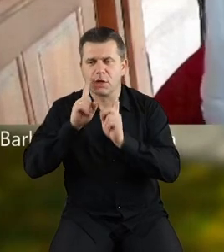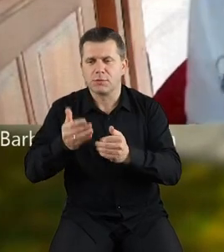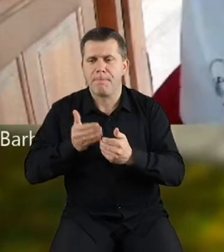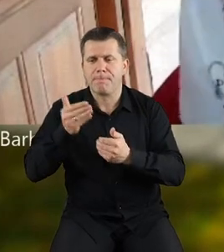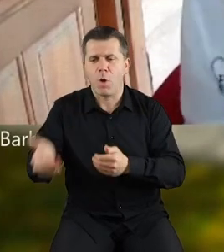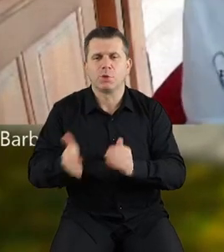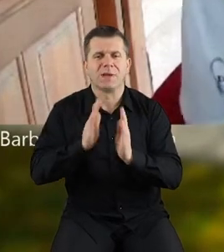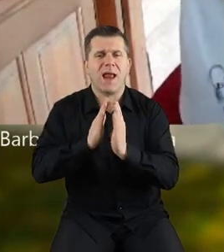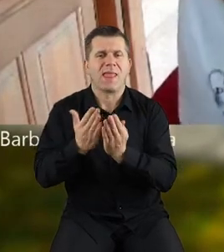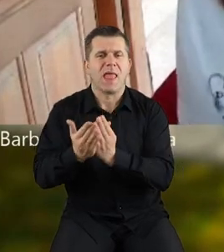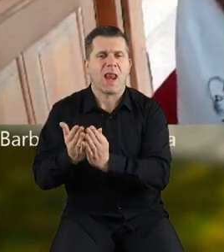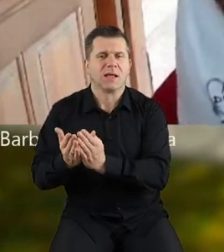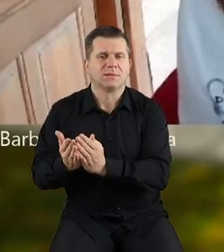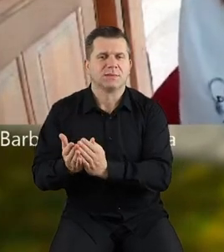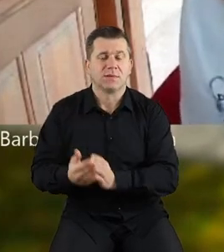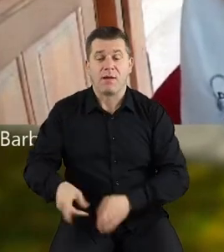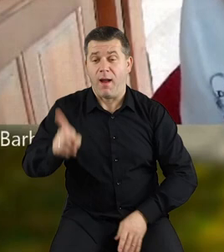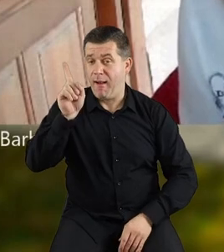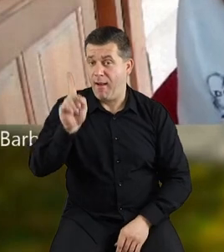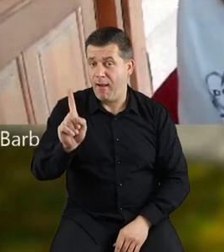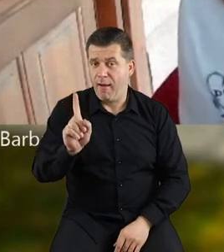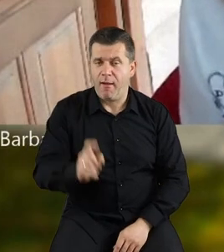rzeczywistości pozaliterackiej.